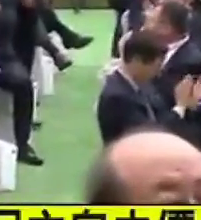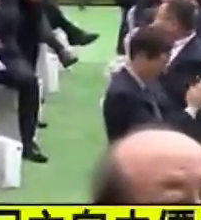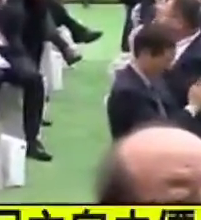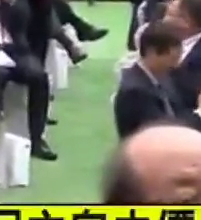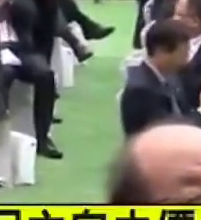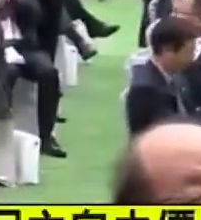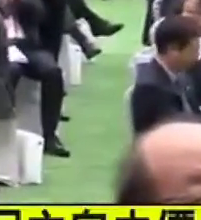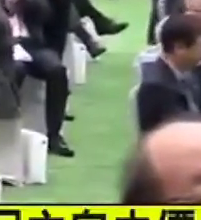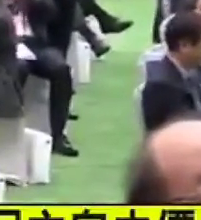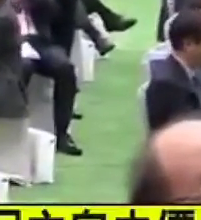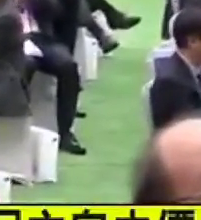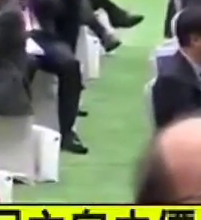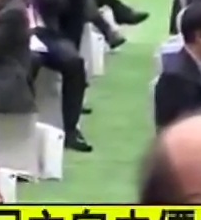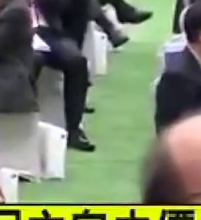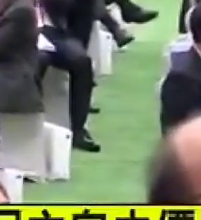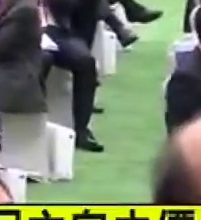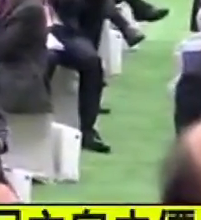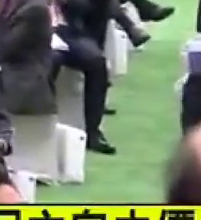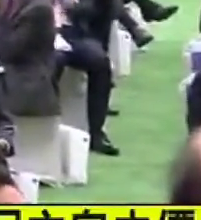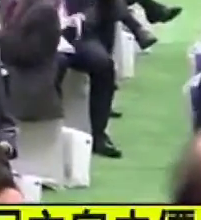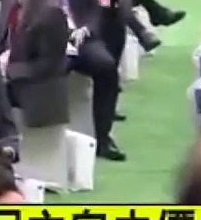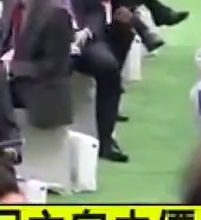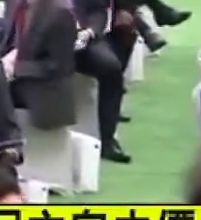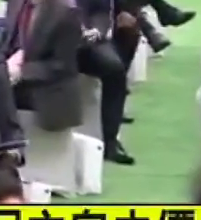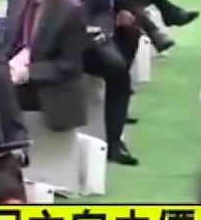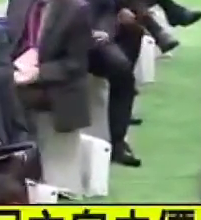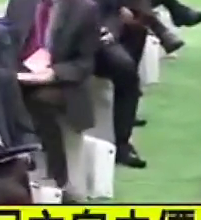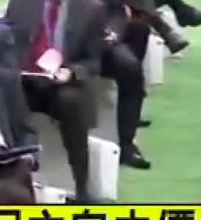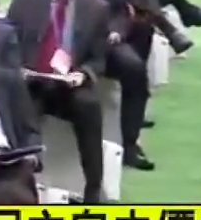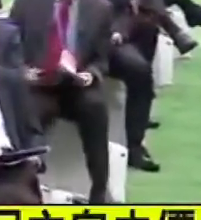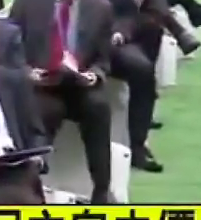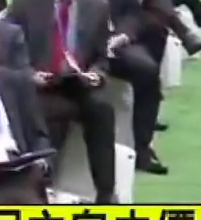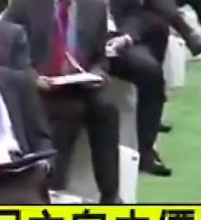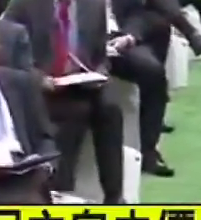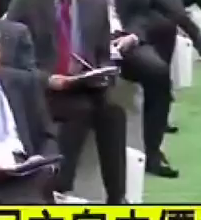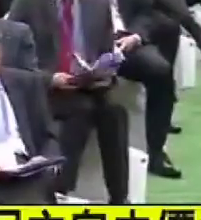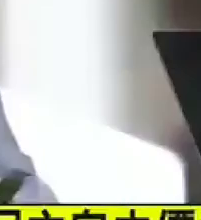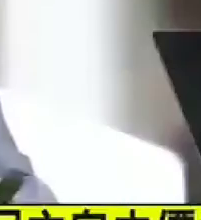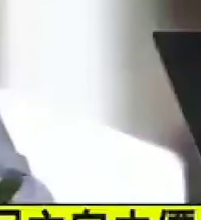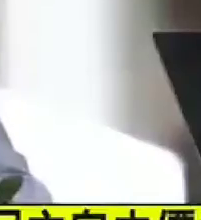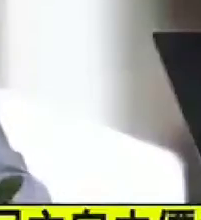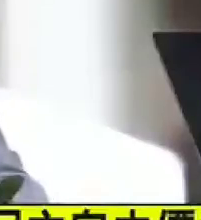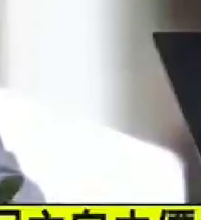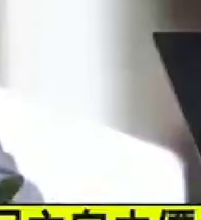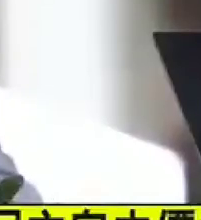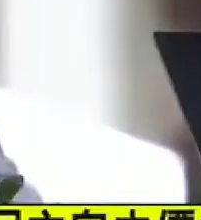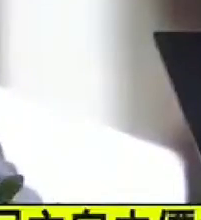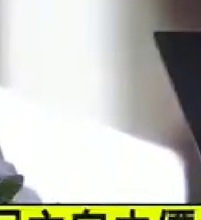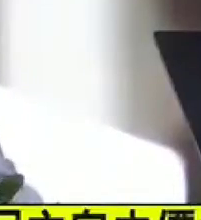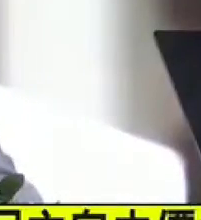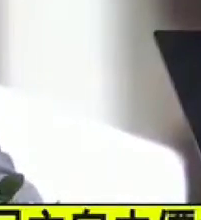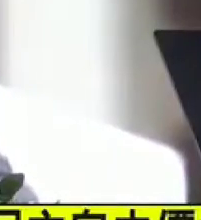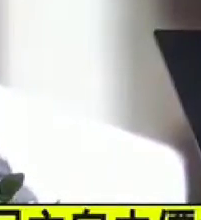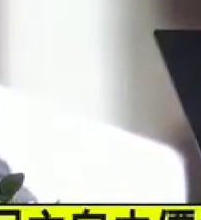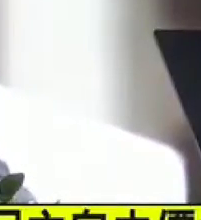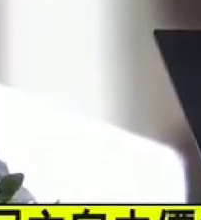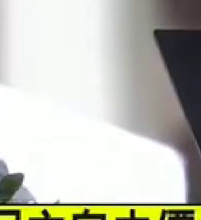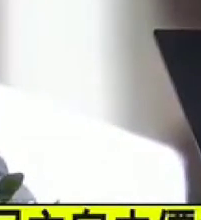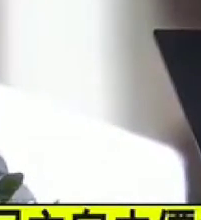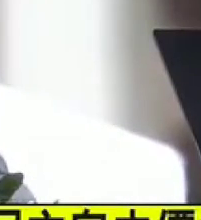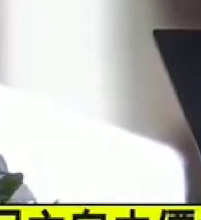谢谢，请坐，谢谢。我们有疫情指挥中心的工卫团队，请站起来好吗？